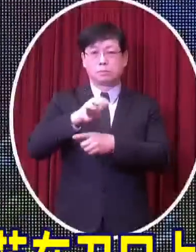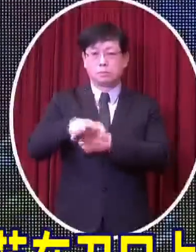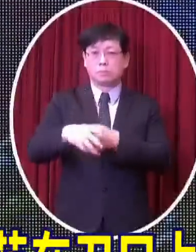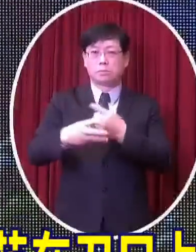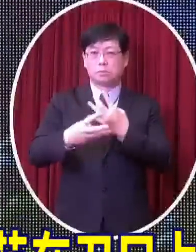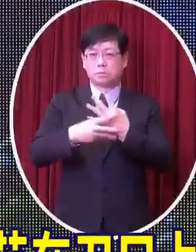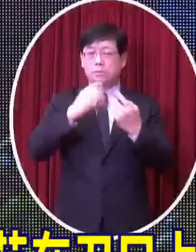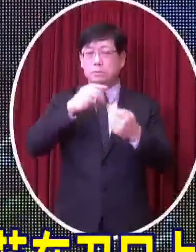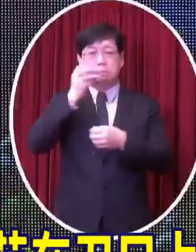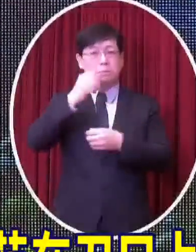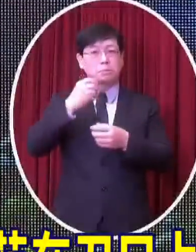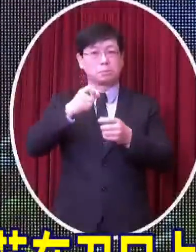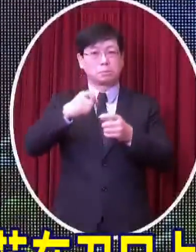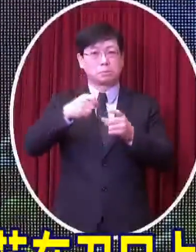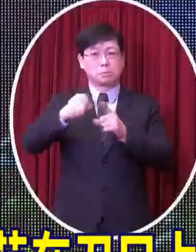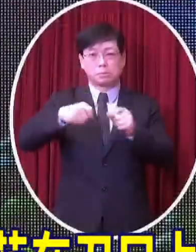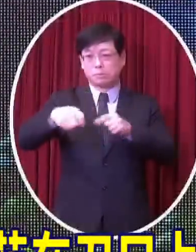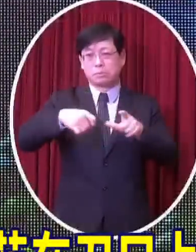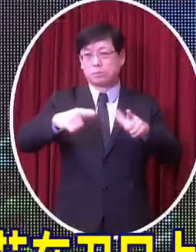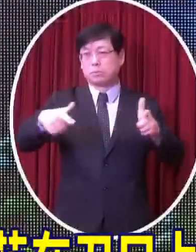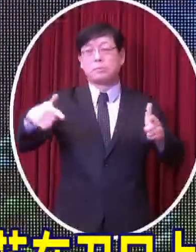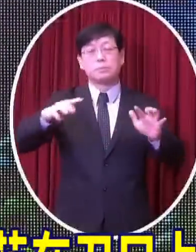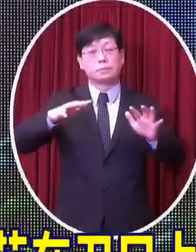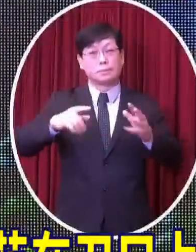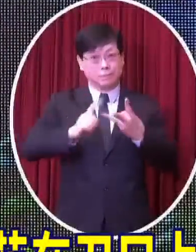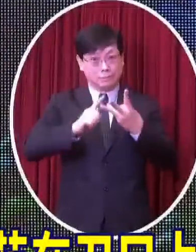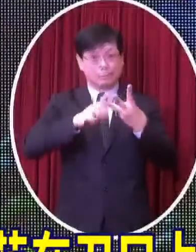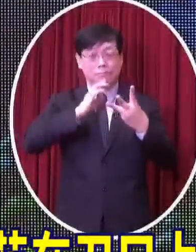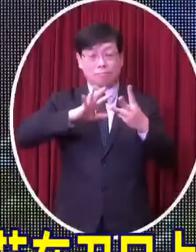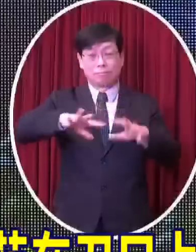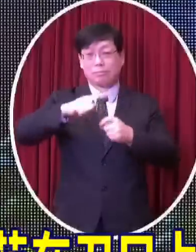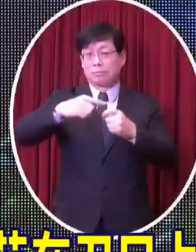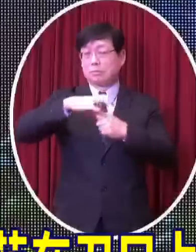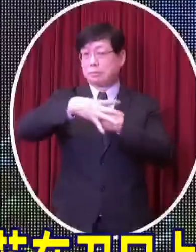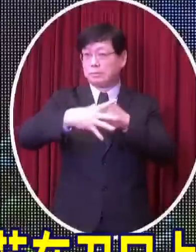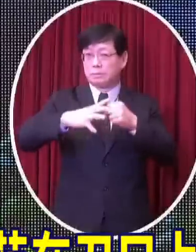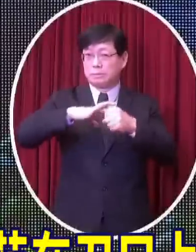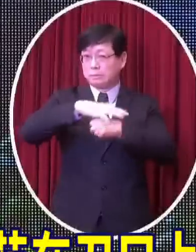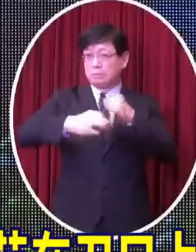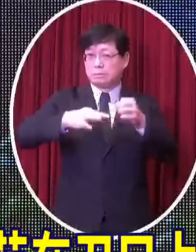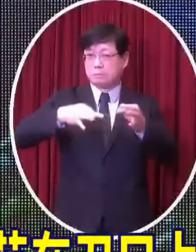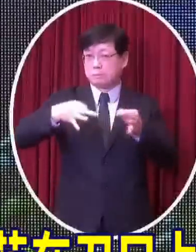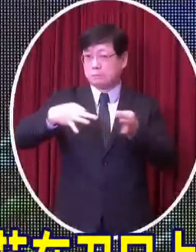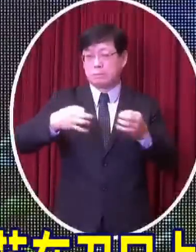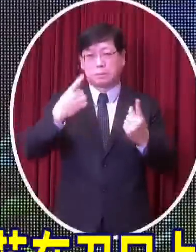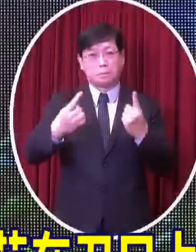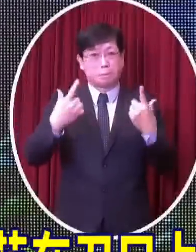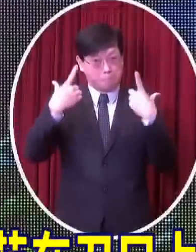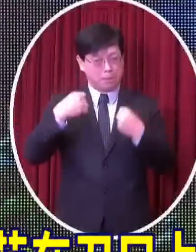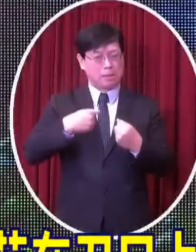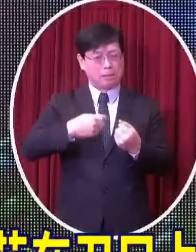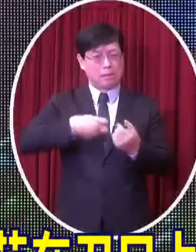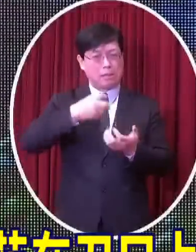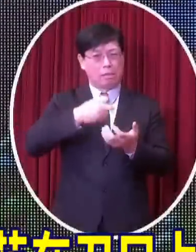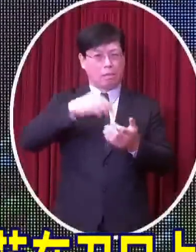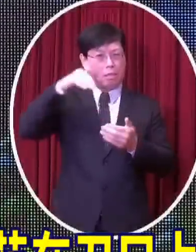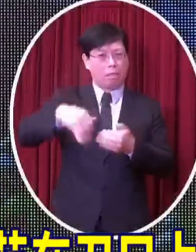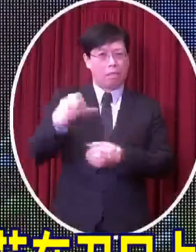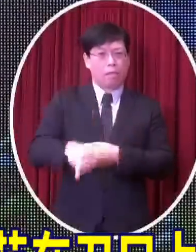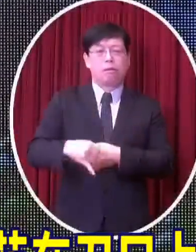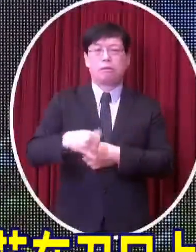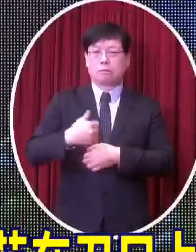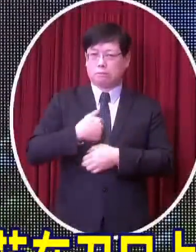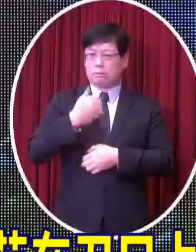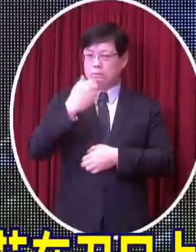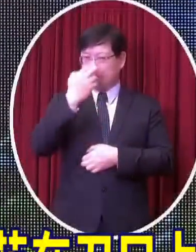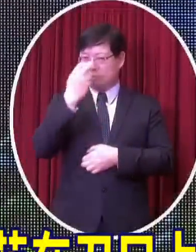第三部曲就像我刚刚所说的，今年的全球经济局势比大家预期的还要严峻，而且不确定性